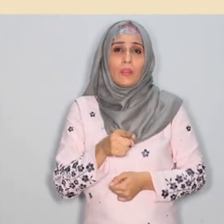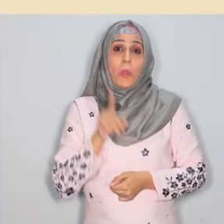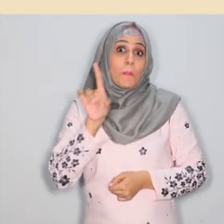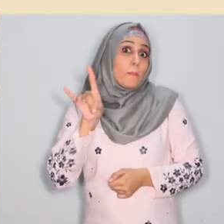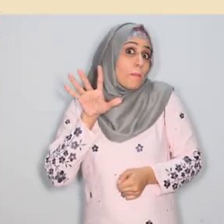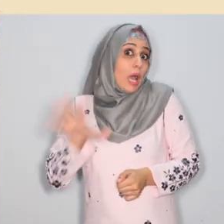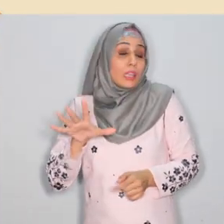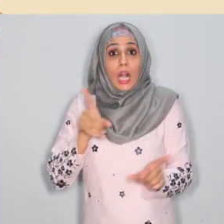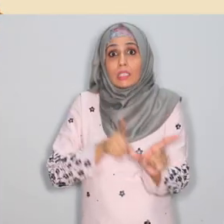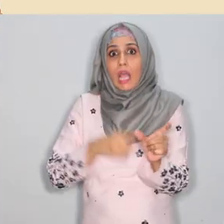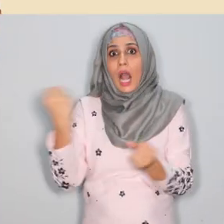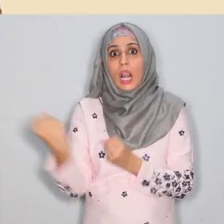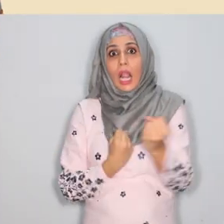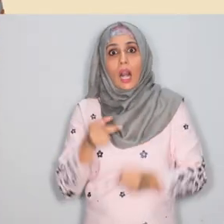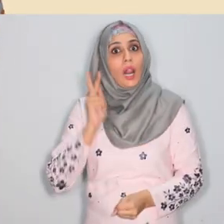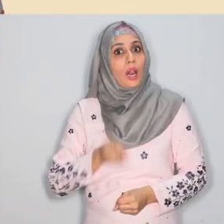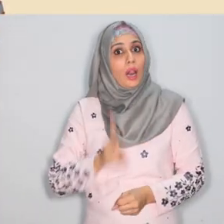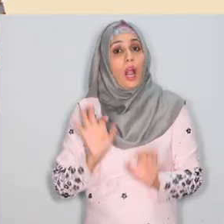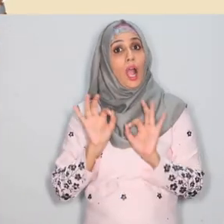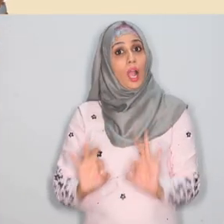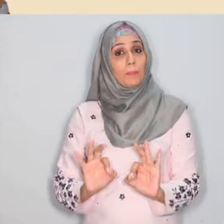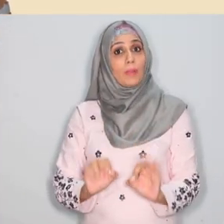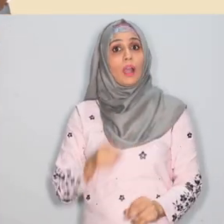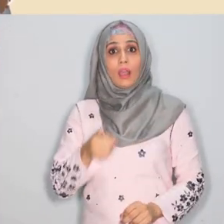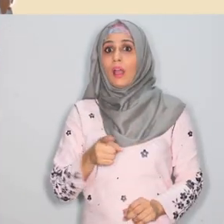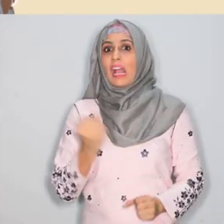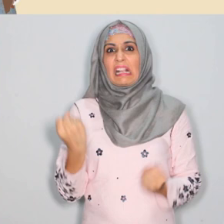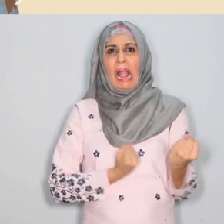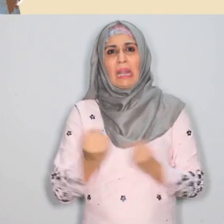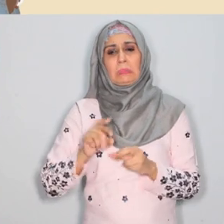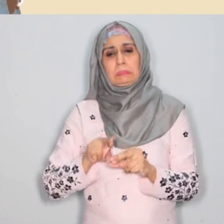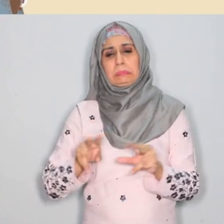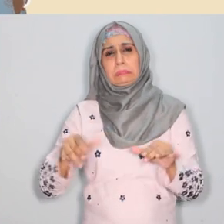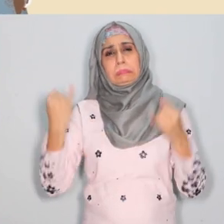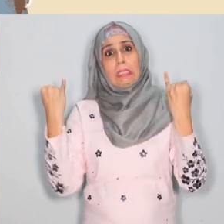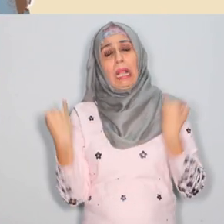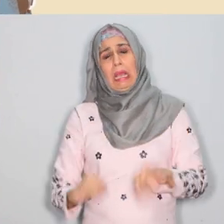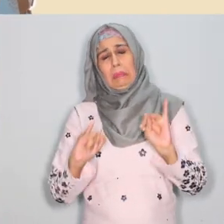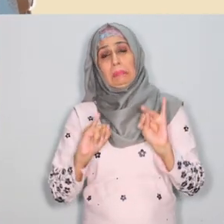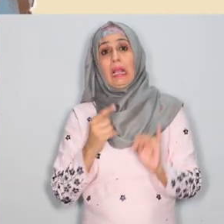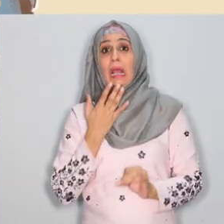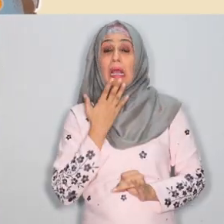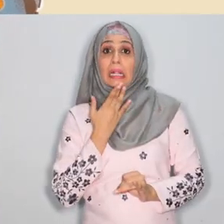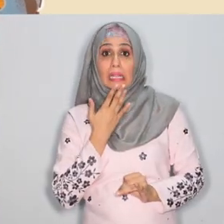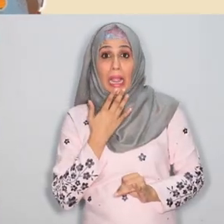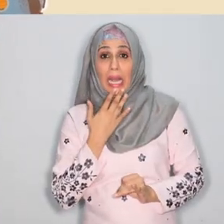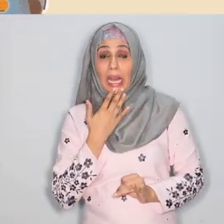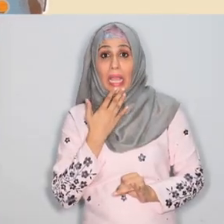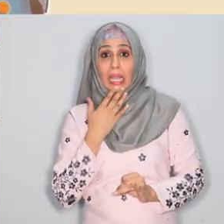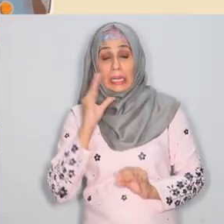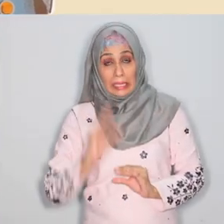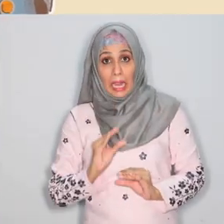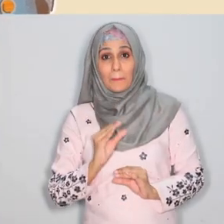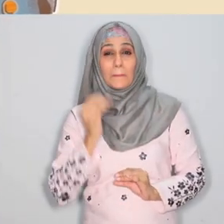उनके पास 15 सालों से थी और अब तो इसका बुरा हाल हो गया था। रंग से